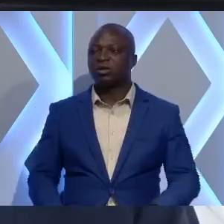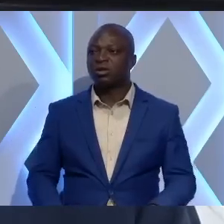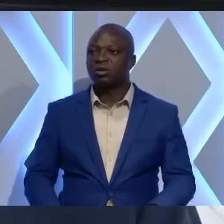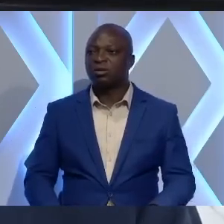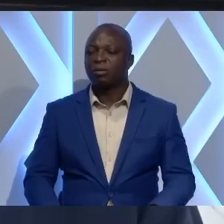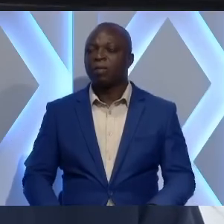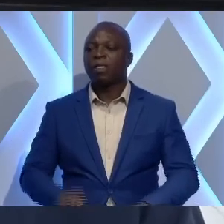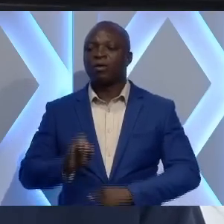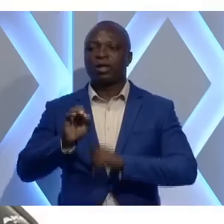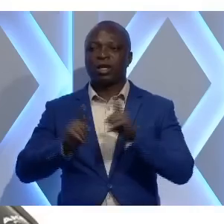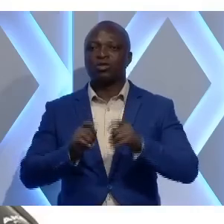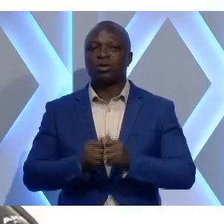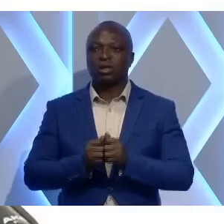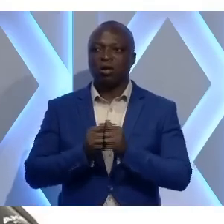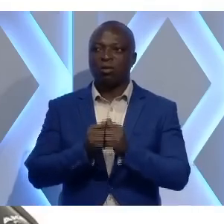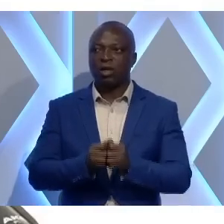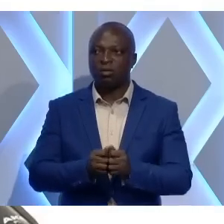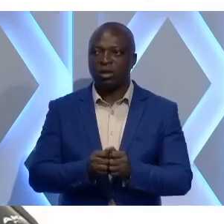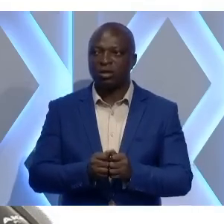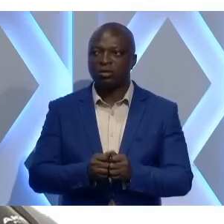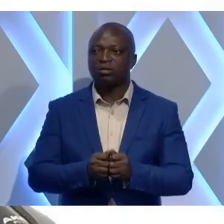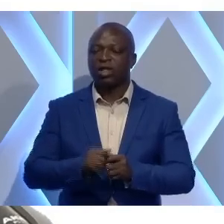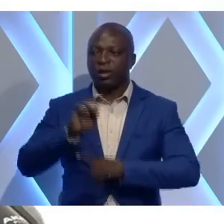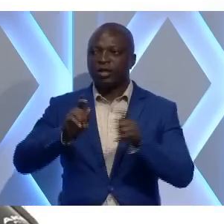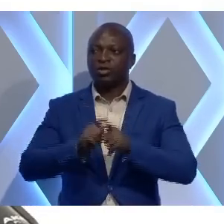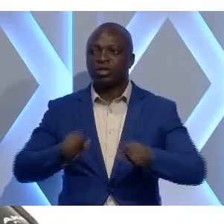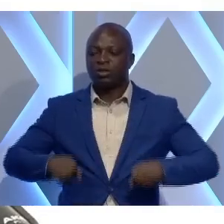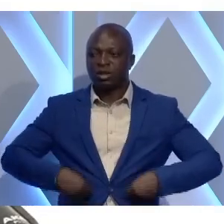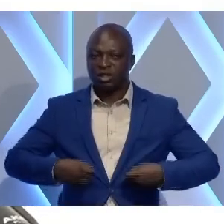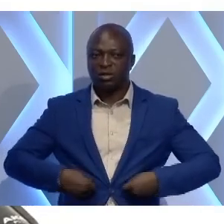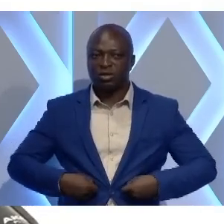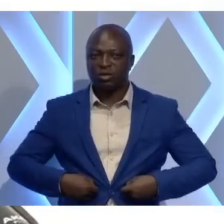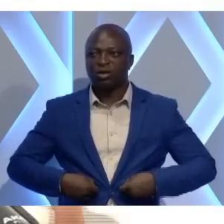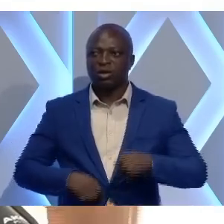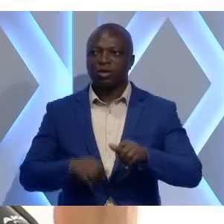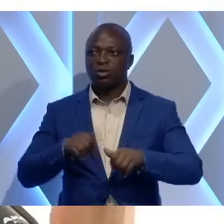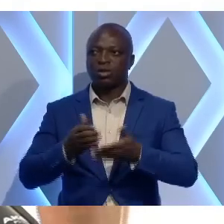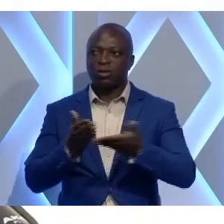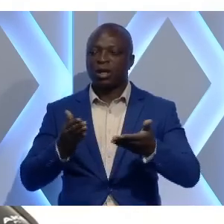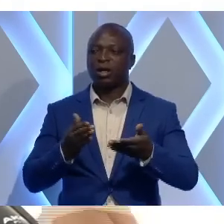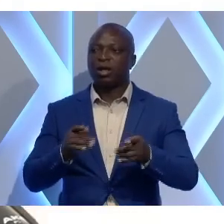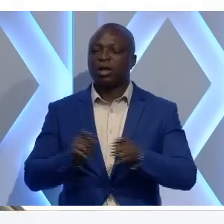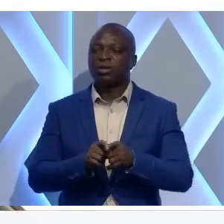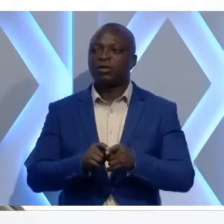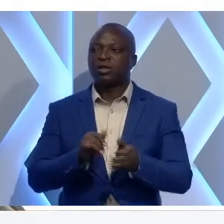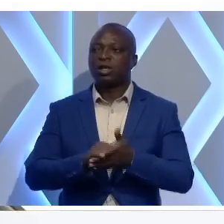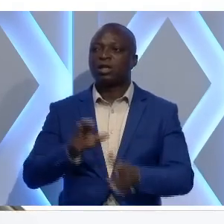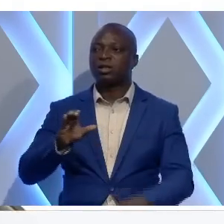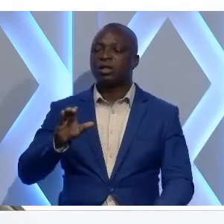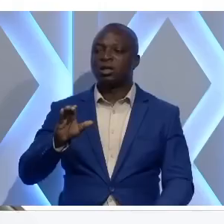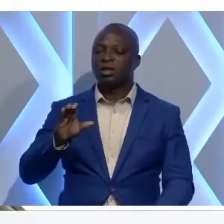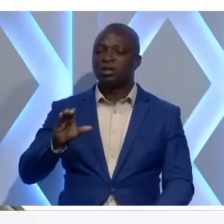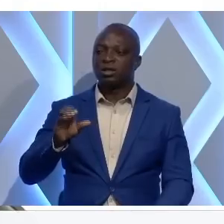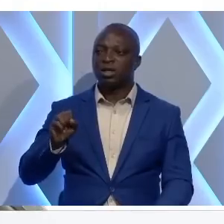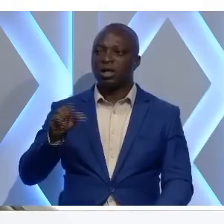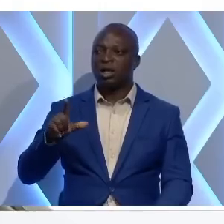question d'accompagnement, d'une part. Il y a une question de sensibilisation, d'autre part. Et la SMPDD prend en